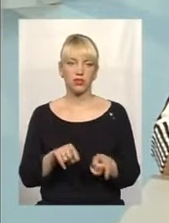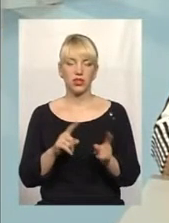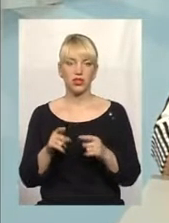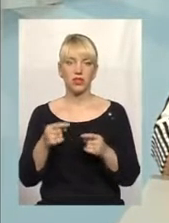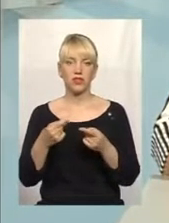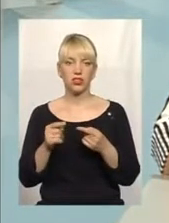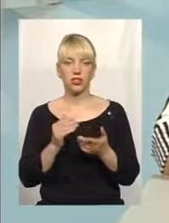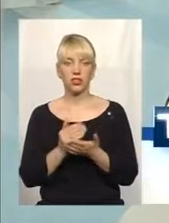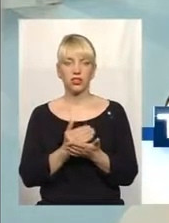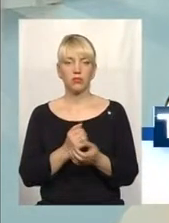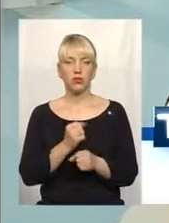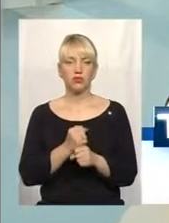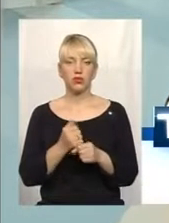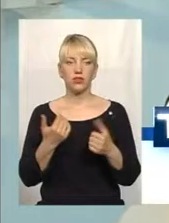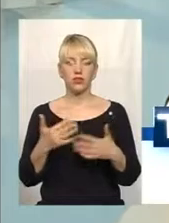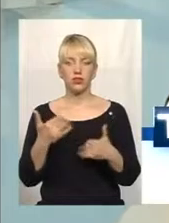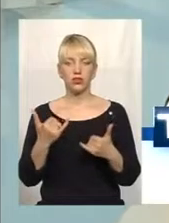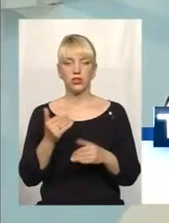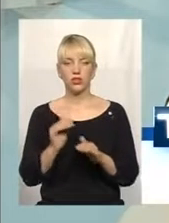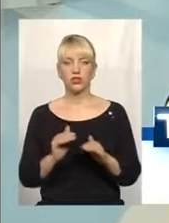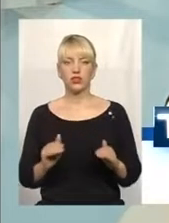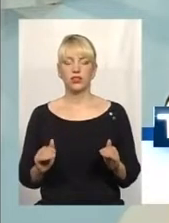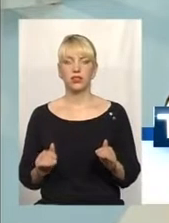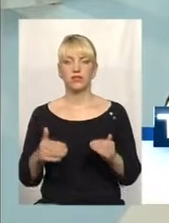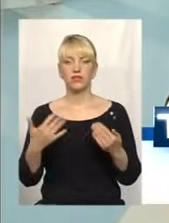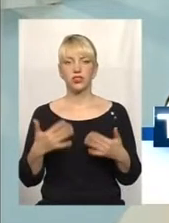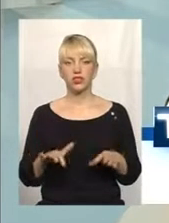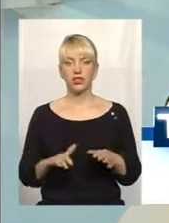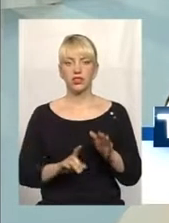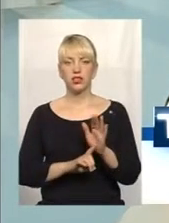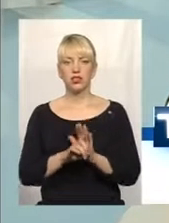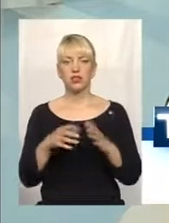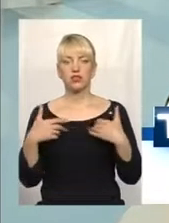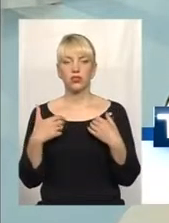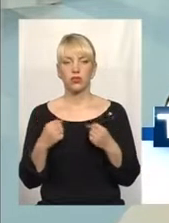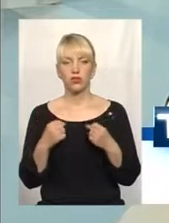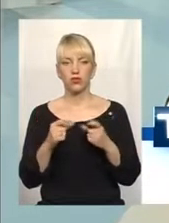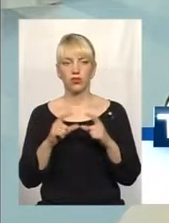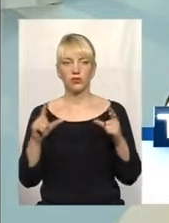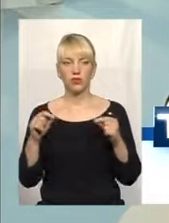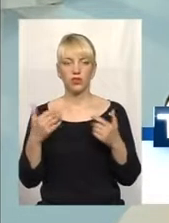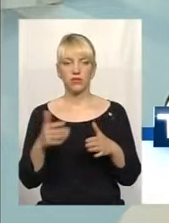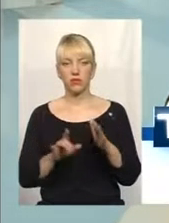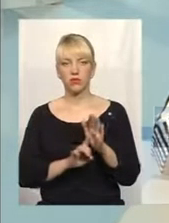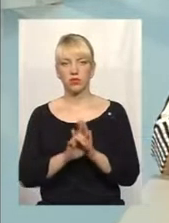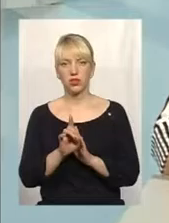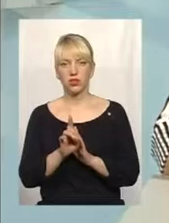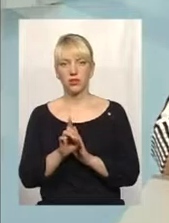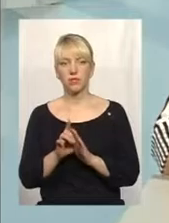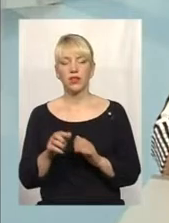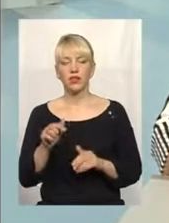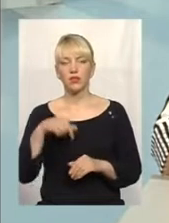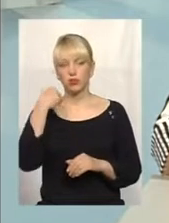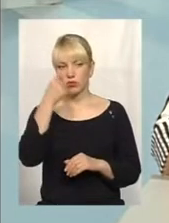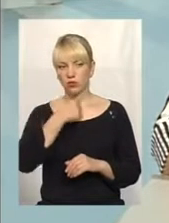режим роботи. Тобто сьогодні діти вже, старт оздоровчої кампанії він розпочатий. В цьому році у